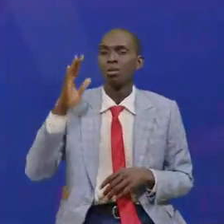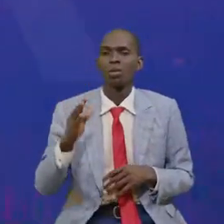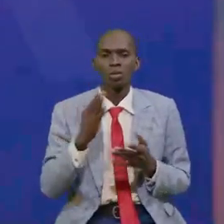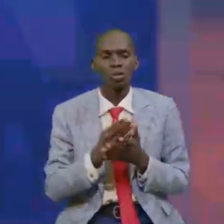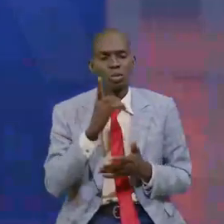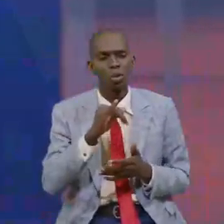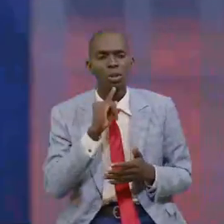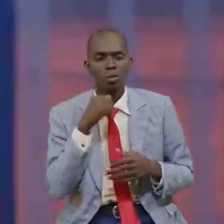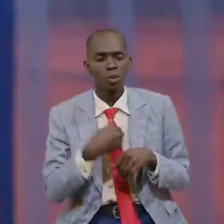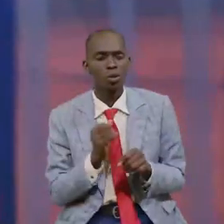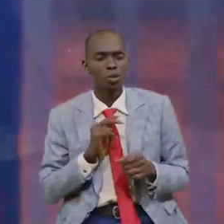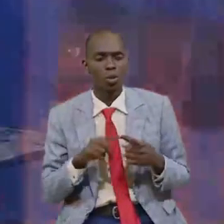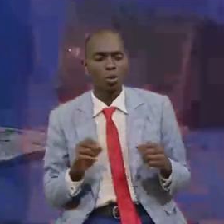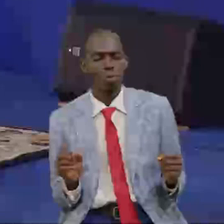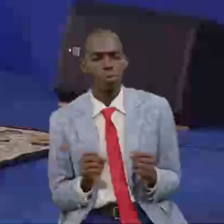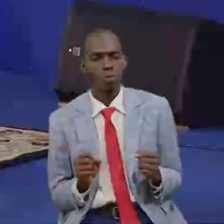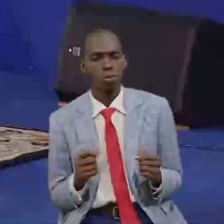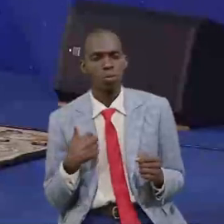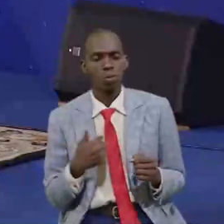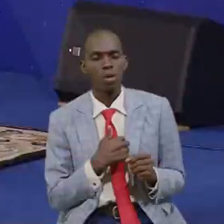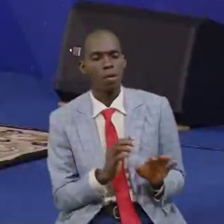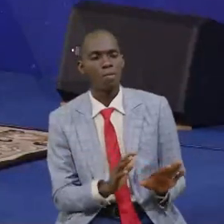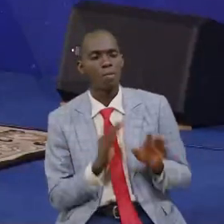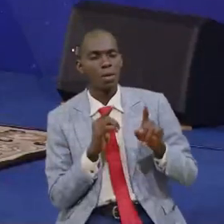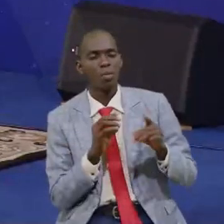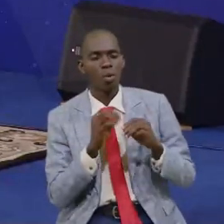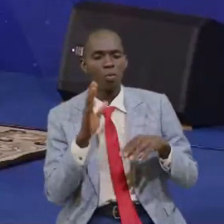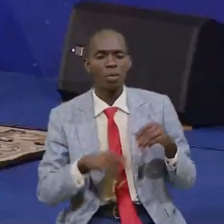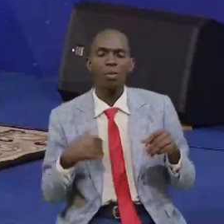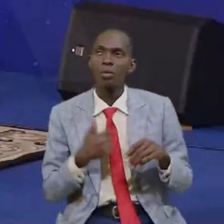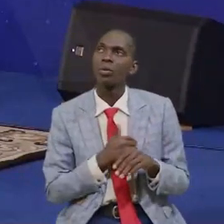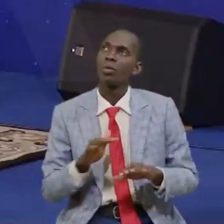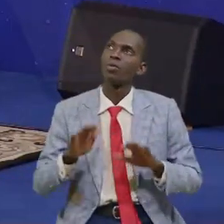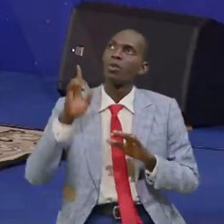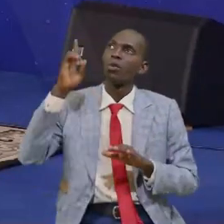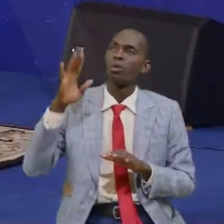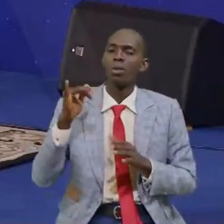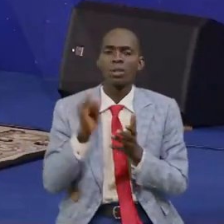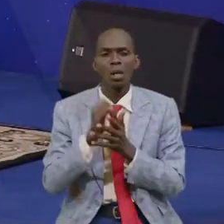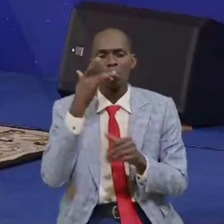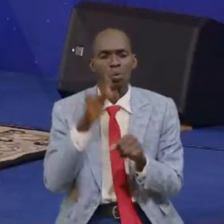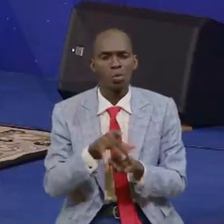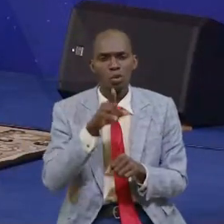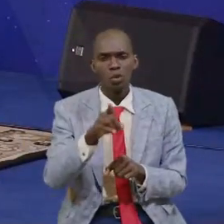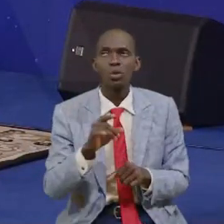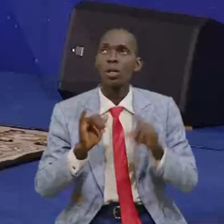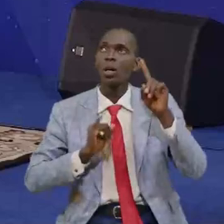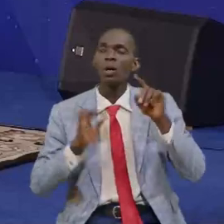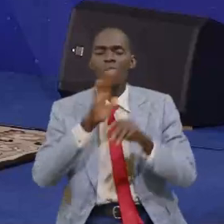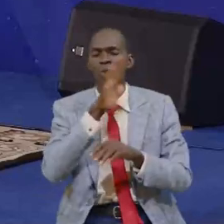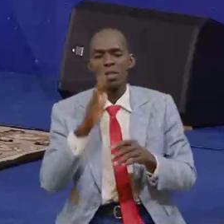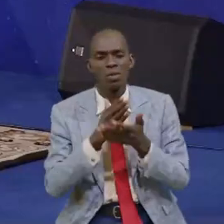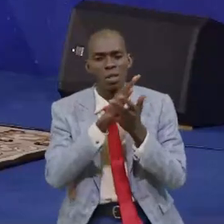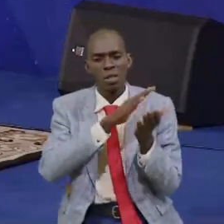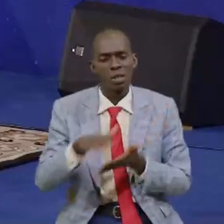nous l'entendons, mais plus que nous n'entendons le Dieu du ciel qui dit « Je ne vais jamais t'abandonner, je te délaisserai